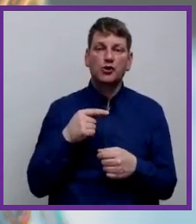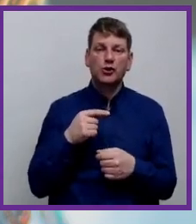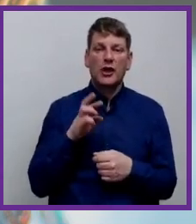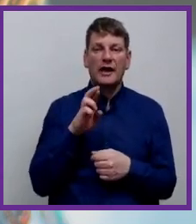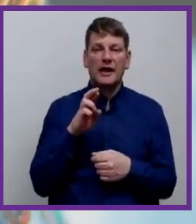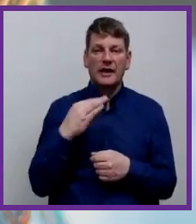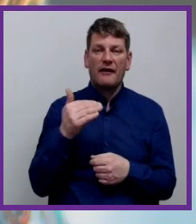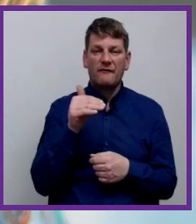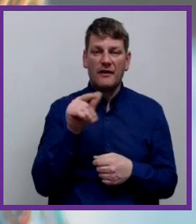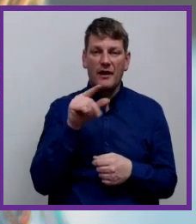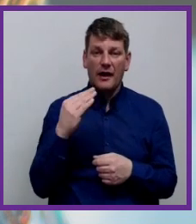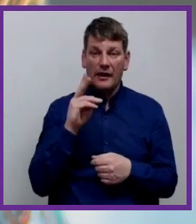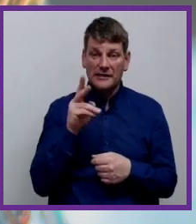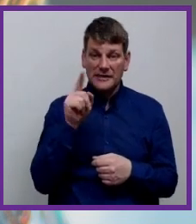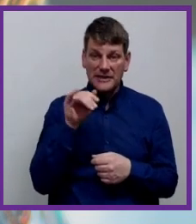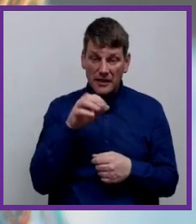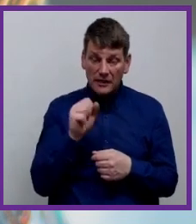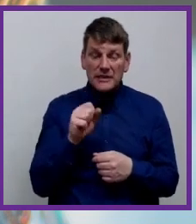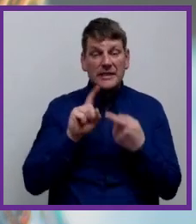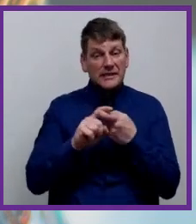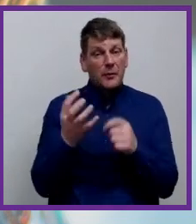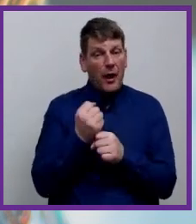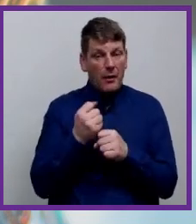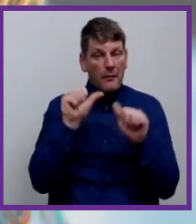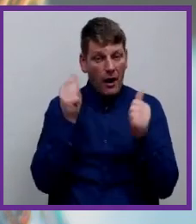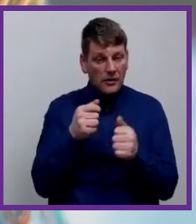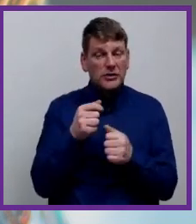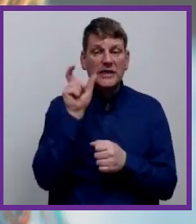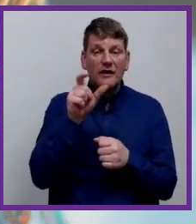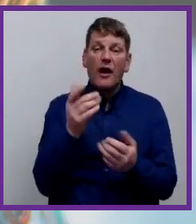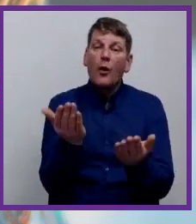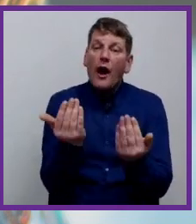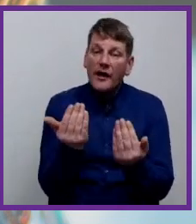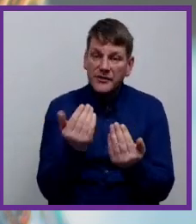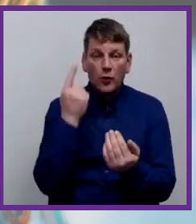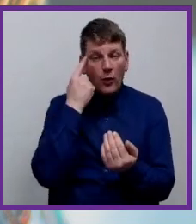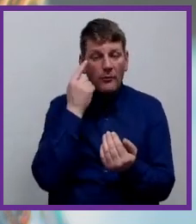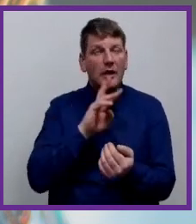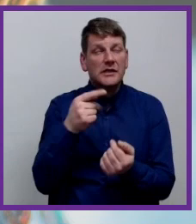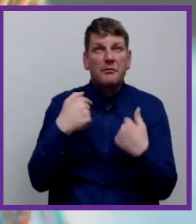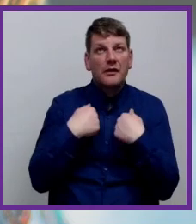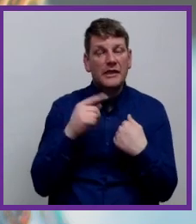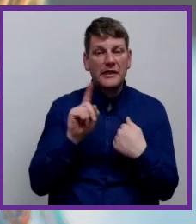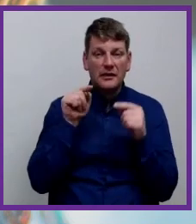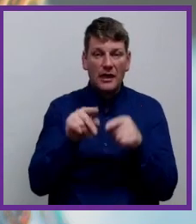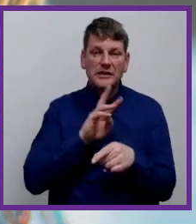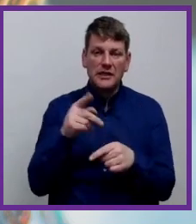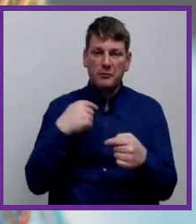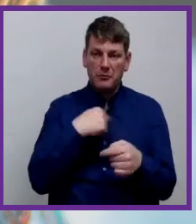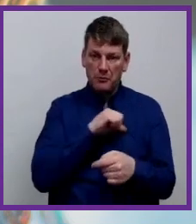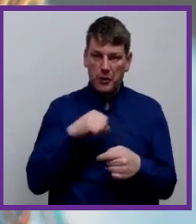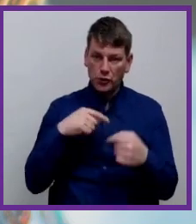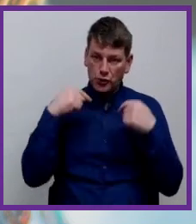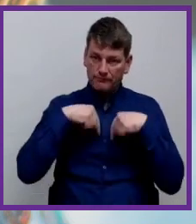mākslu, tad cilvēks arī var būt aicināts domāt par to, tad kas manī ir tāds, kas manī pašā man nepatīk vai